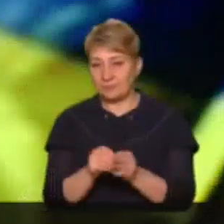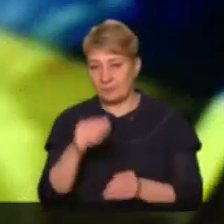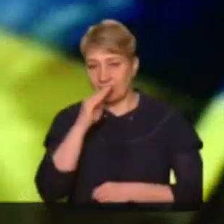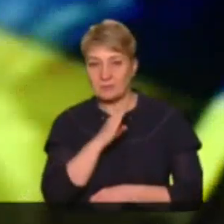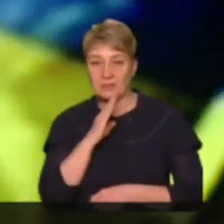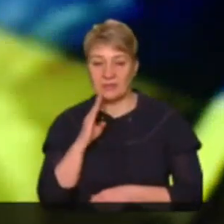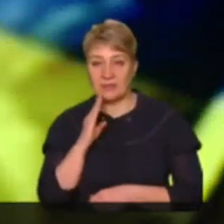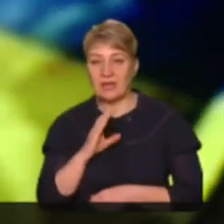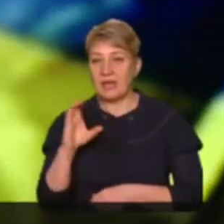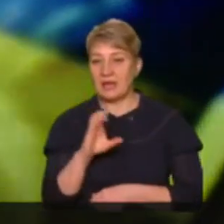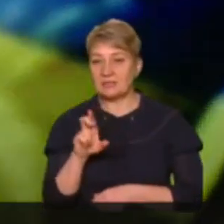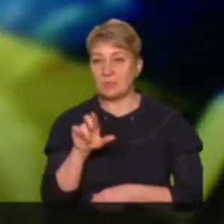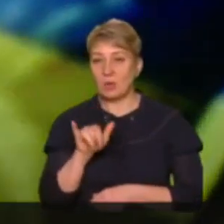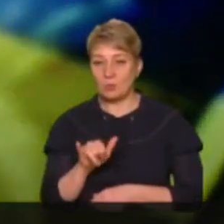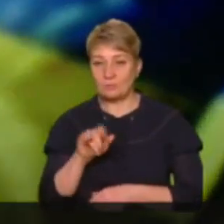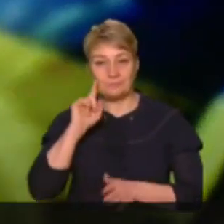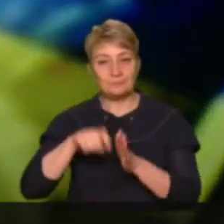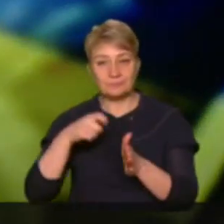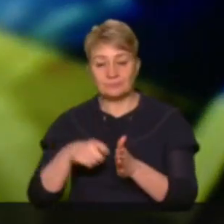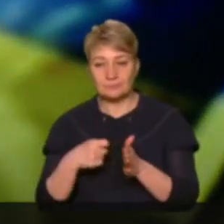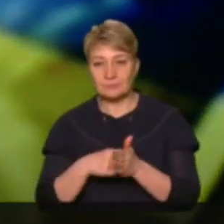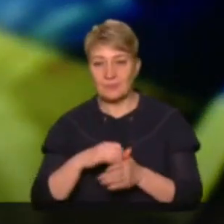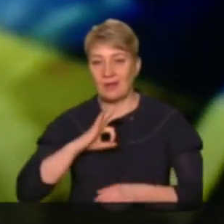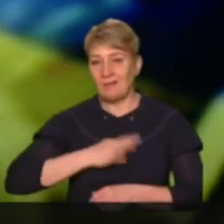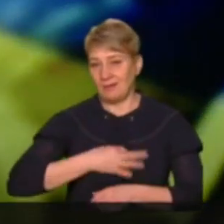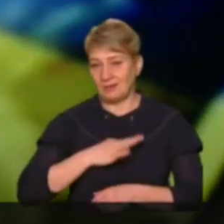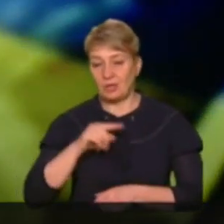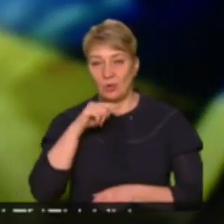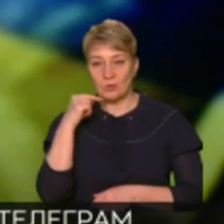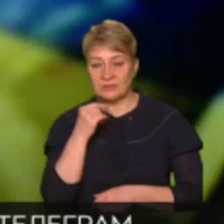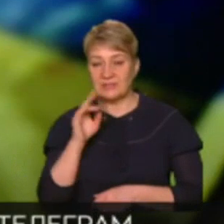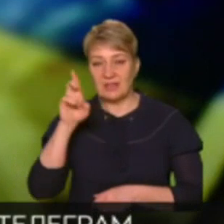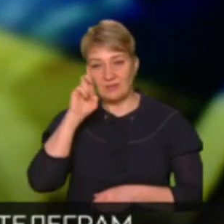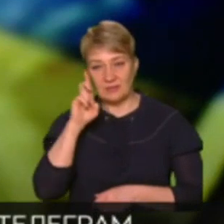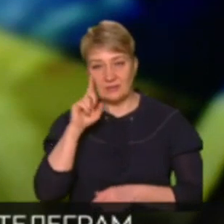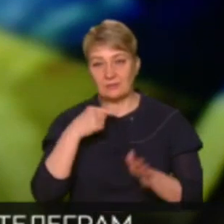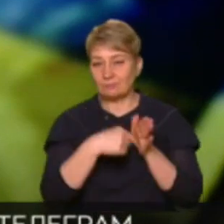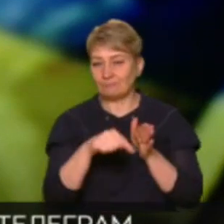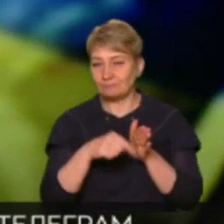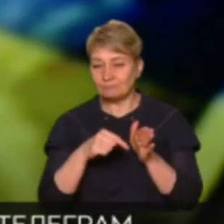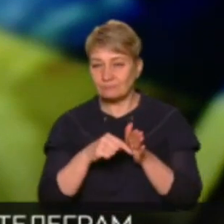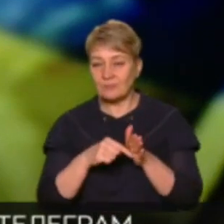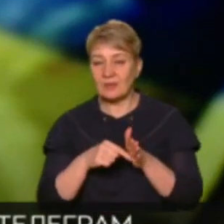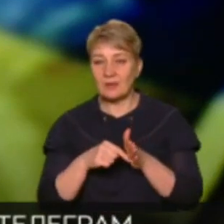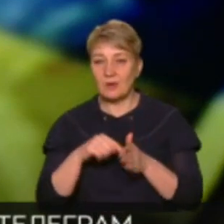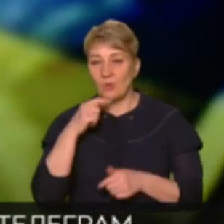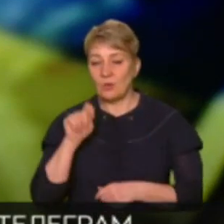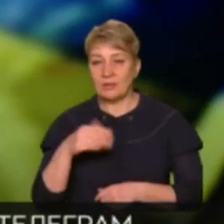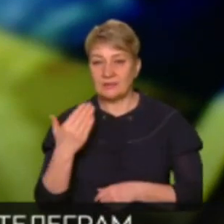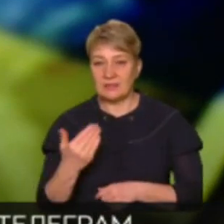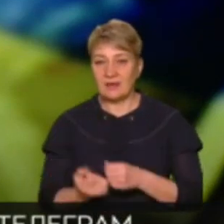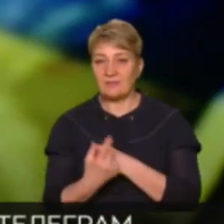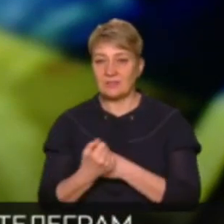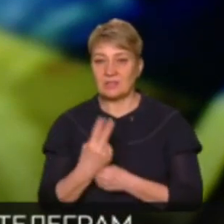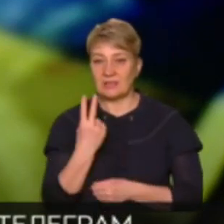Служба безпеки України тим часом викрила агентів Російської Федерації, які зливали ворогу українські позиції під Бахмутом. Ними виявились дві